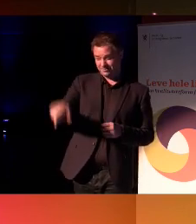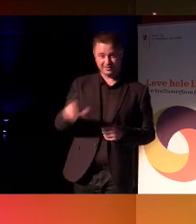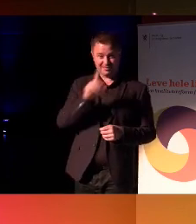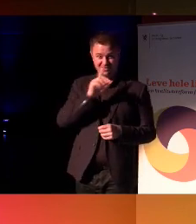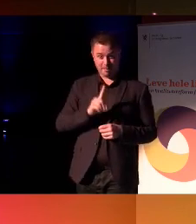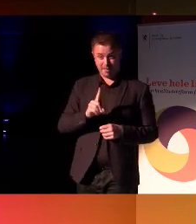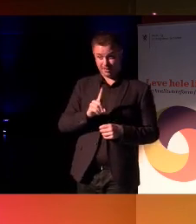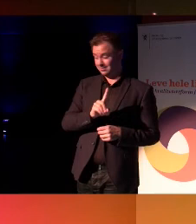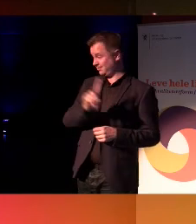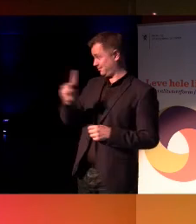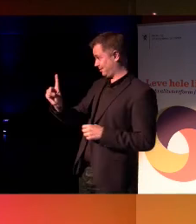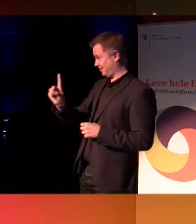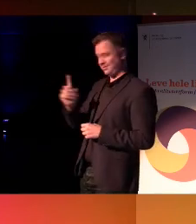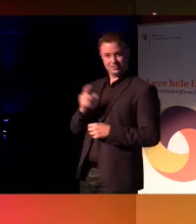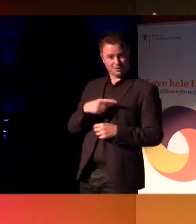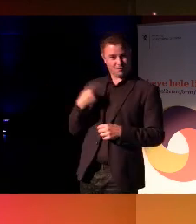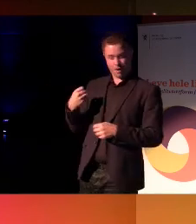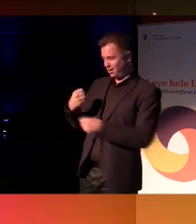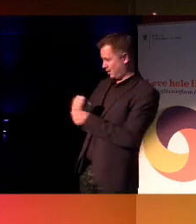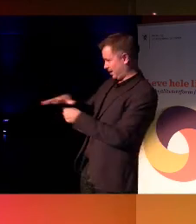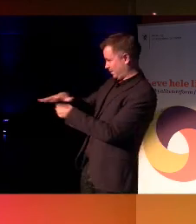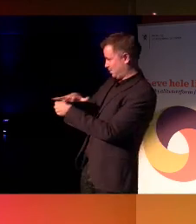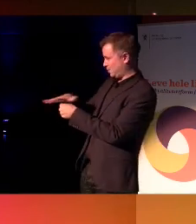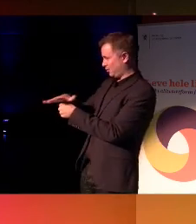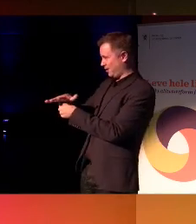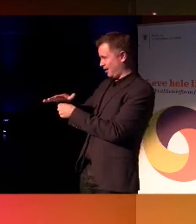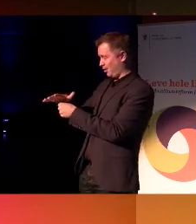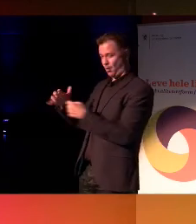man gjøre? Og hvor skulle grensegangene gå?